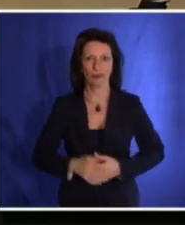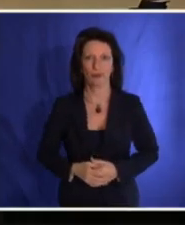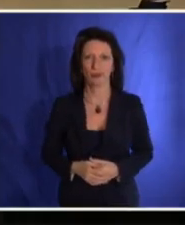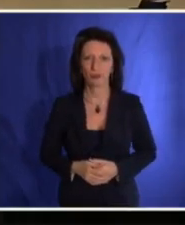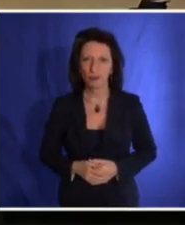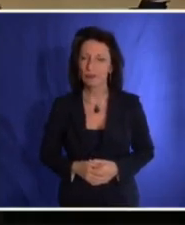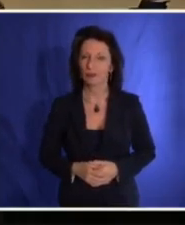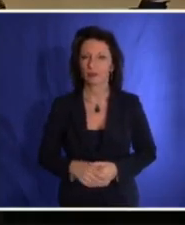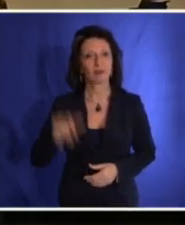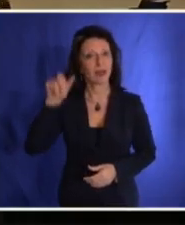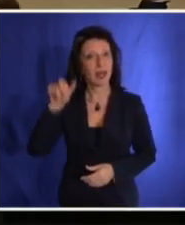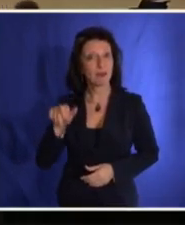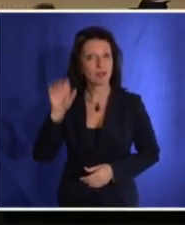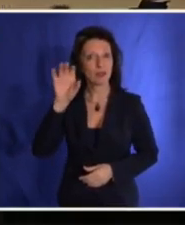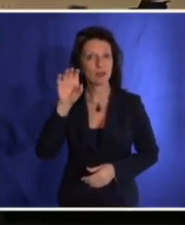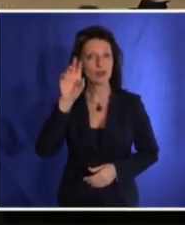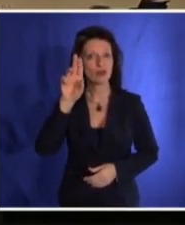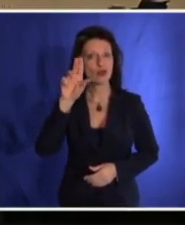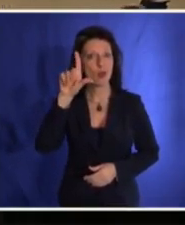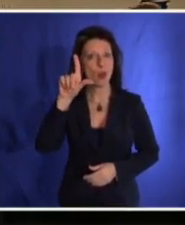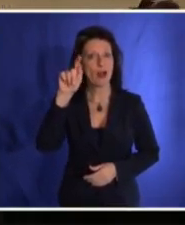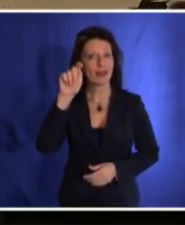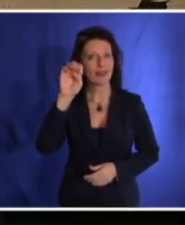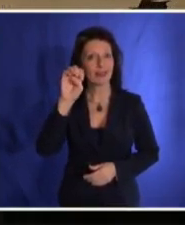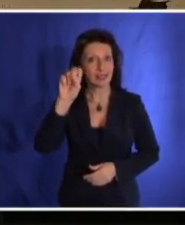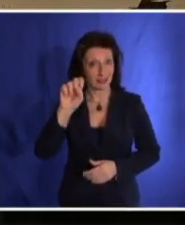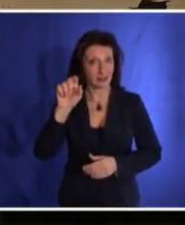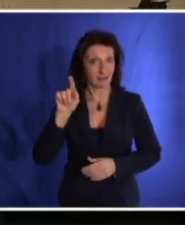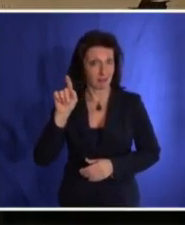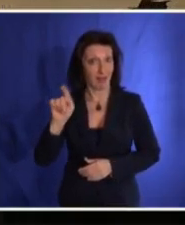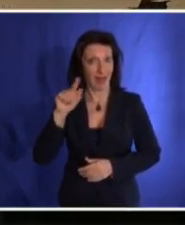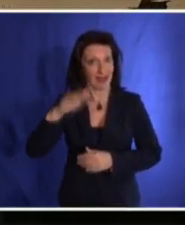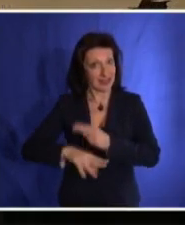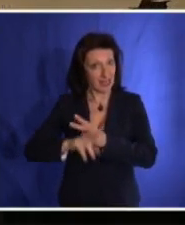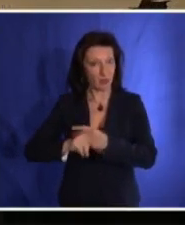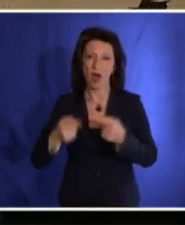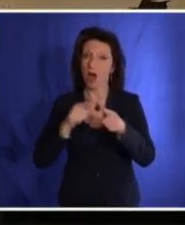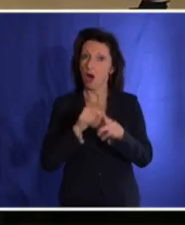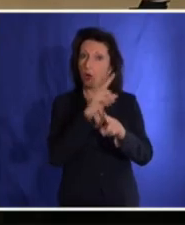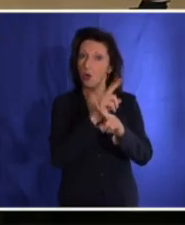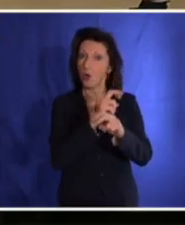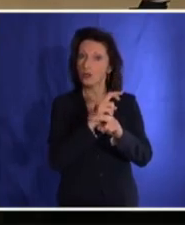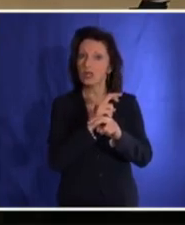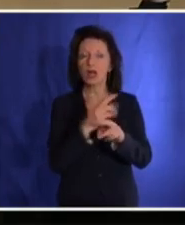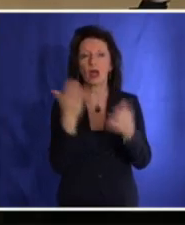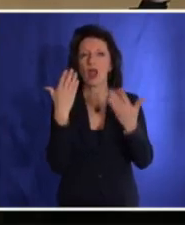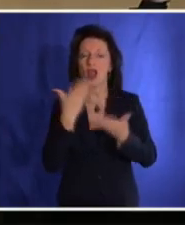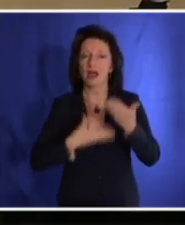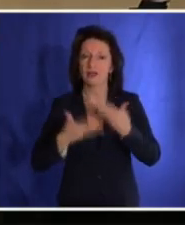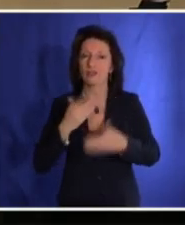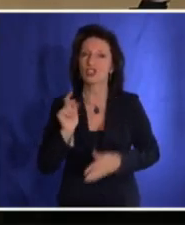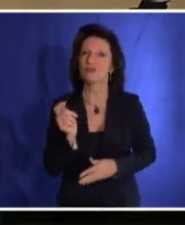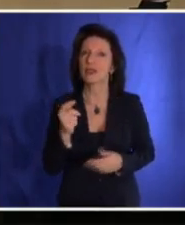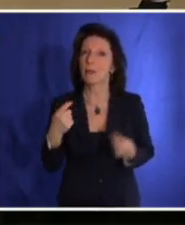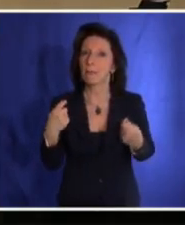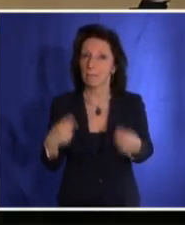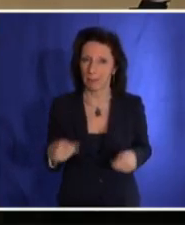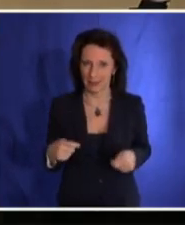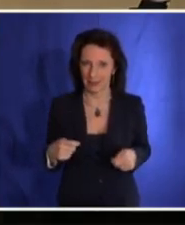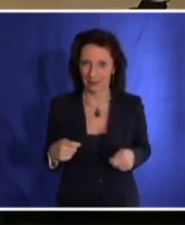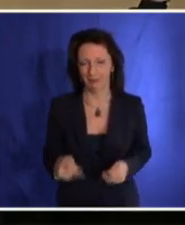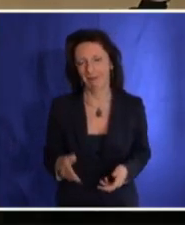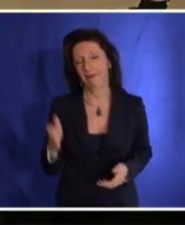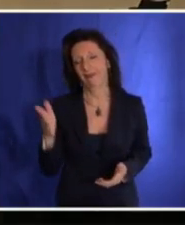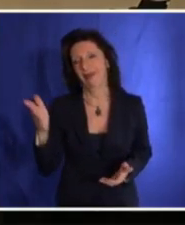Zu Hermann Schultes. Er ist Präsident der Niederösterreichischen und der Österreichischen Landwirtschaftskammer. Und wer, wenn nicht